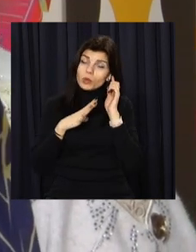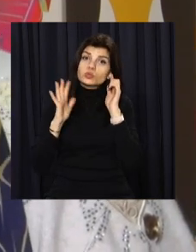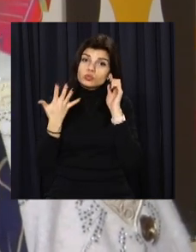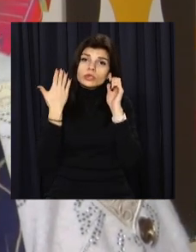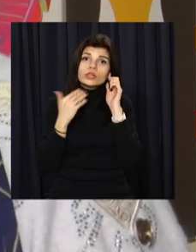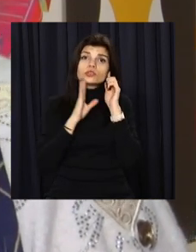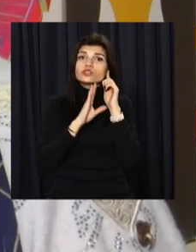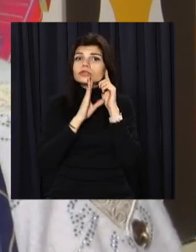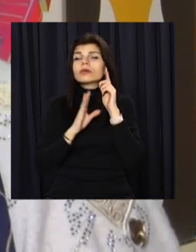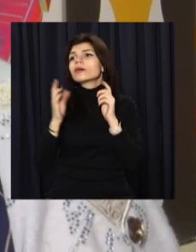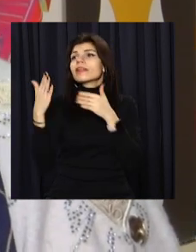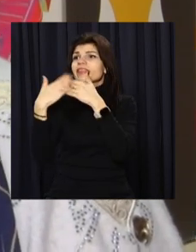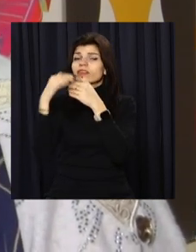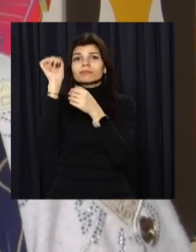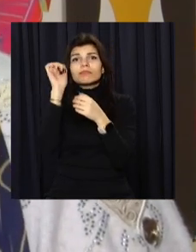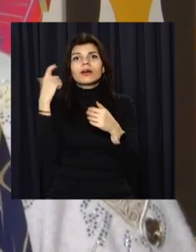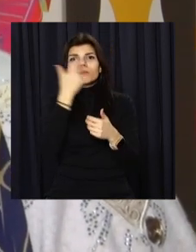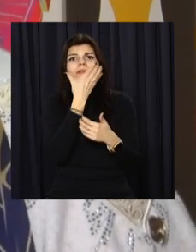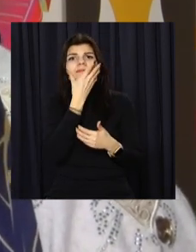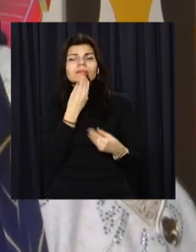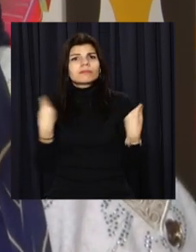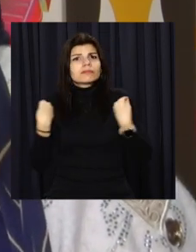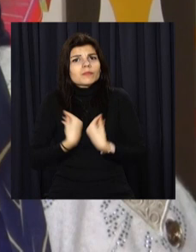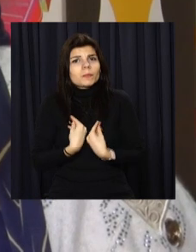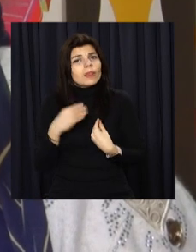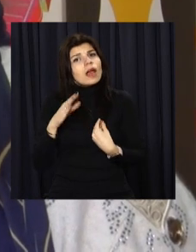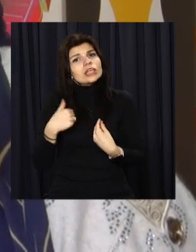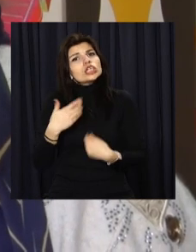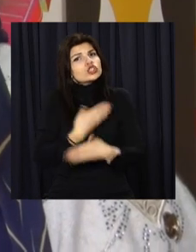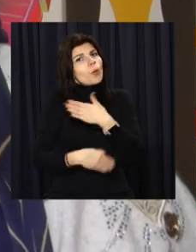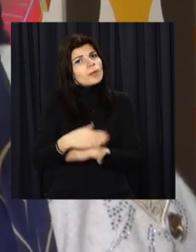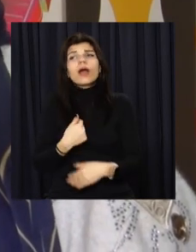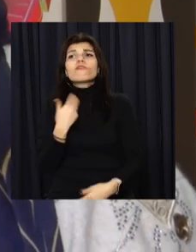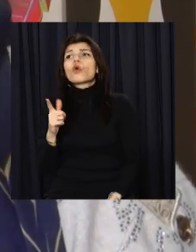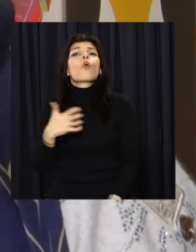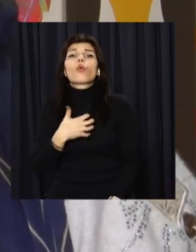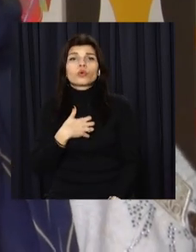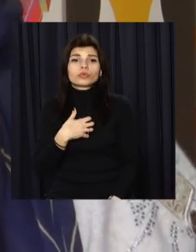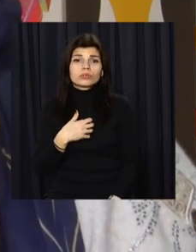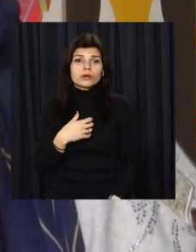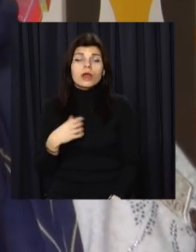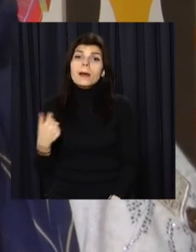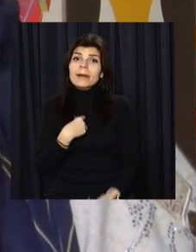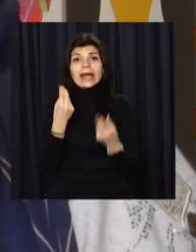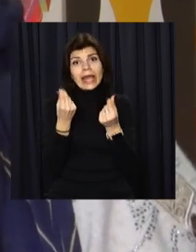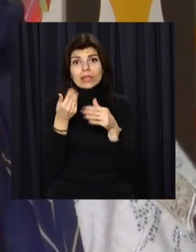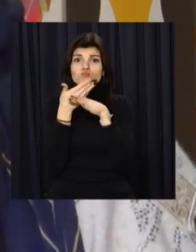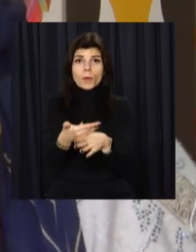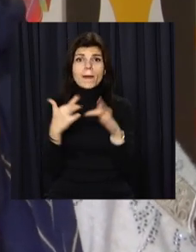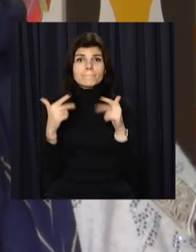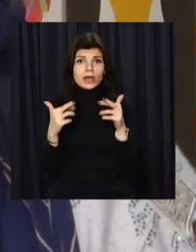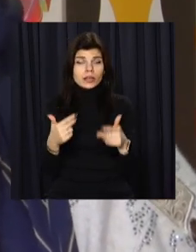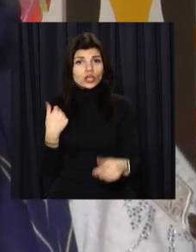жінка, така інтелігентна, красива, і говорить, я совбеза. А я говорю, що ви хочете? Ми міняємо гроші. Просто я